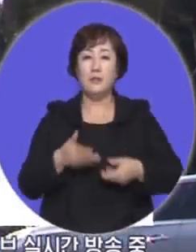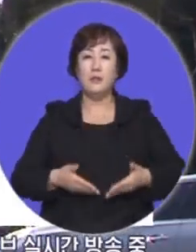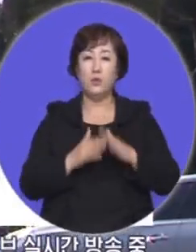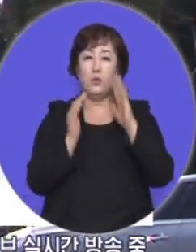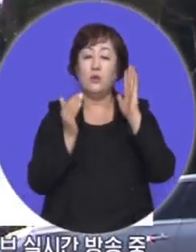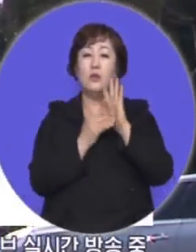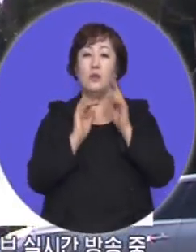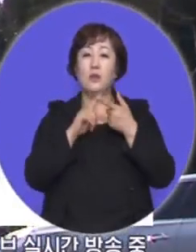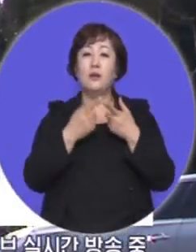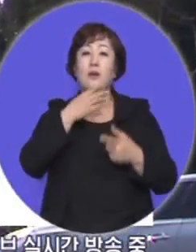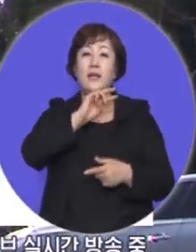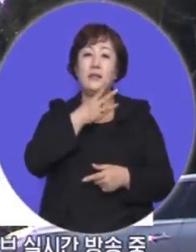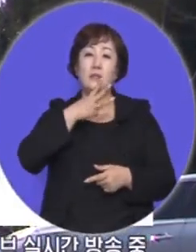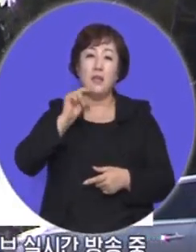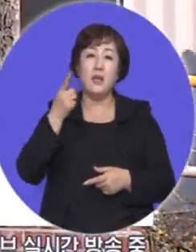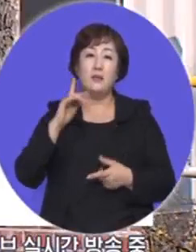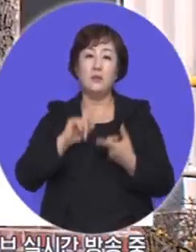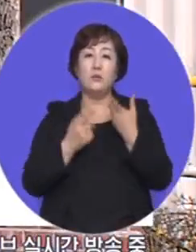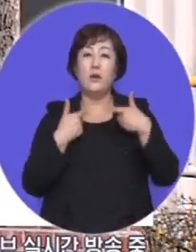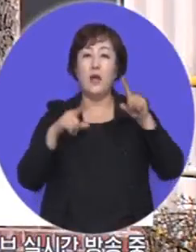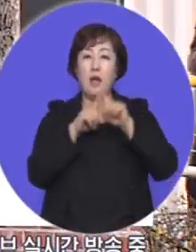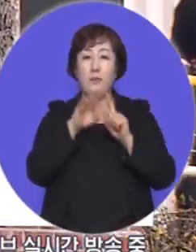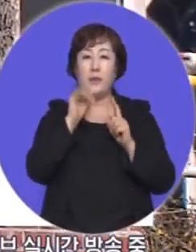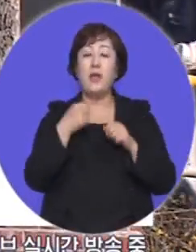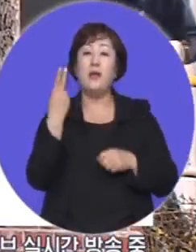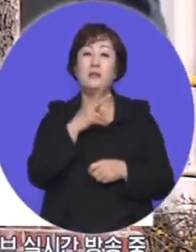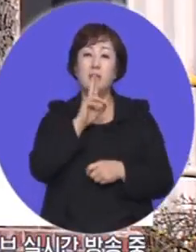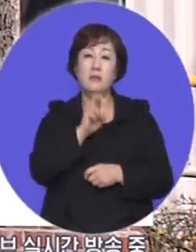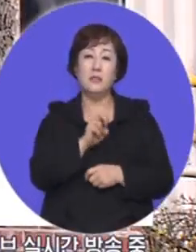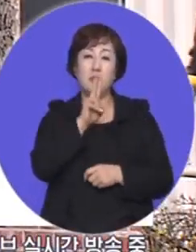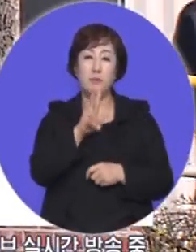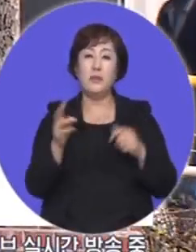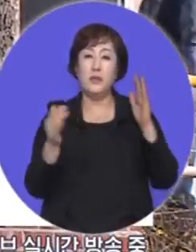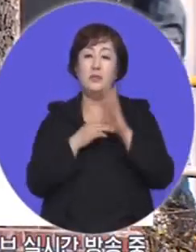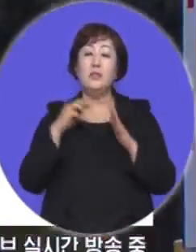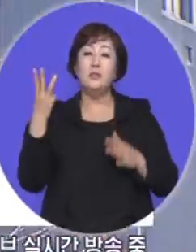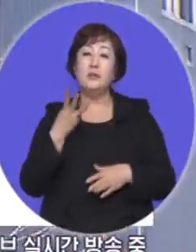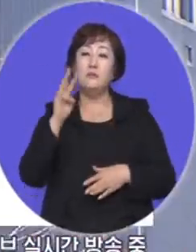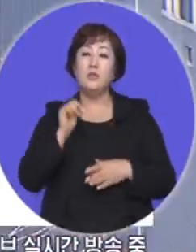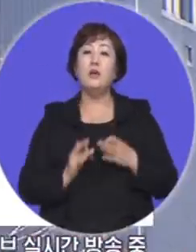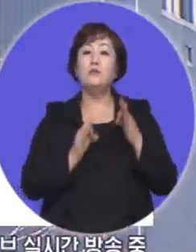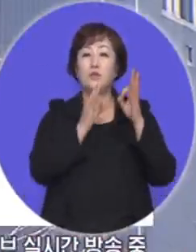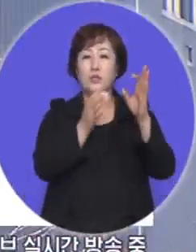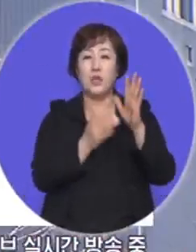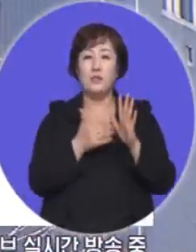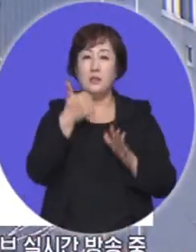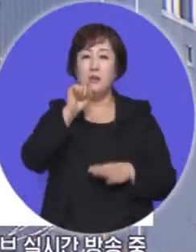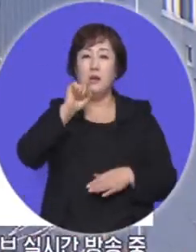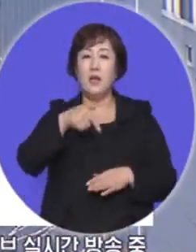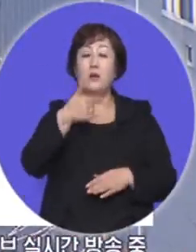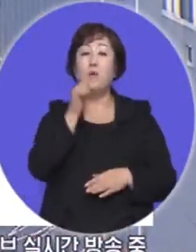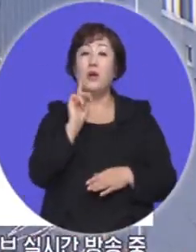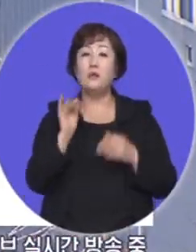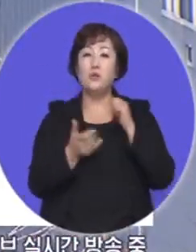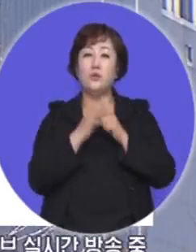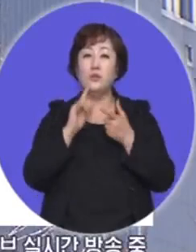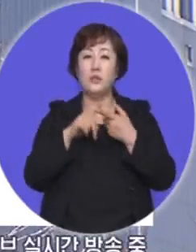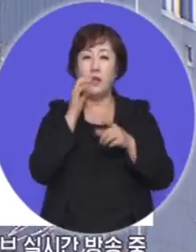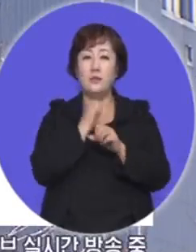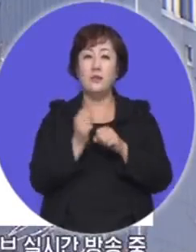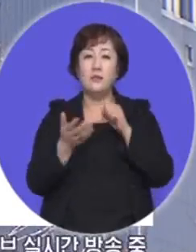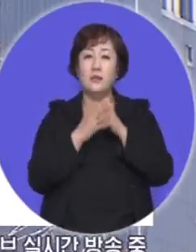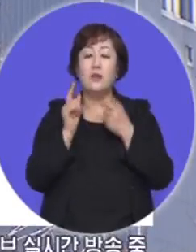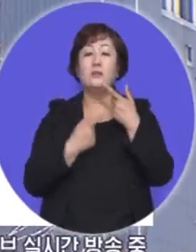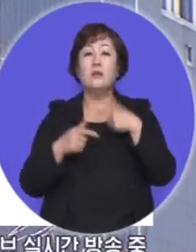효성은 오늘 린데그룹과 함께 2022년까지 3천억 원을 투자해 액화수소의 생산과 운송,